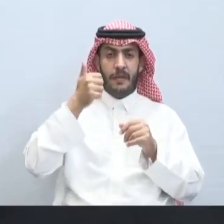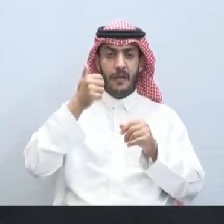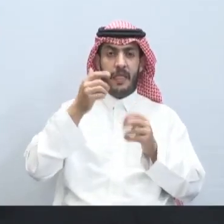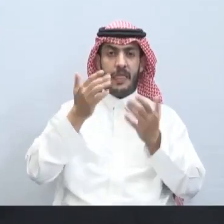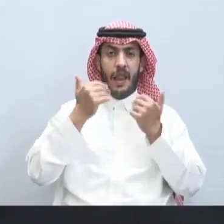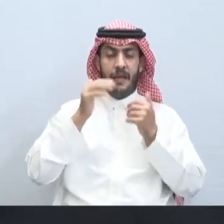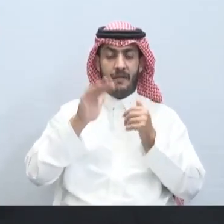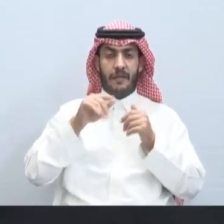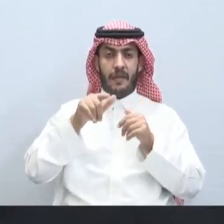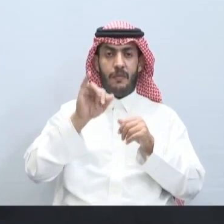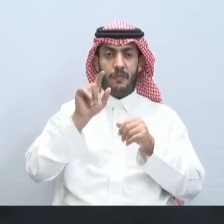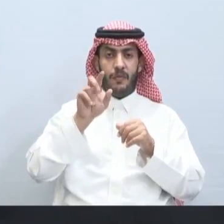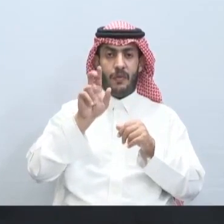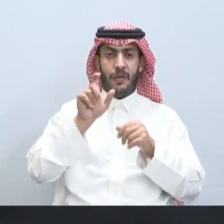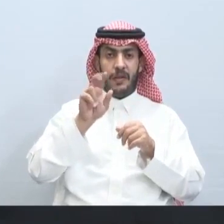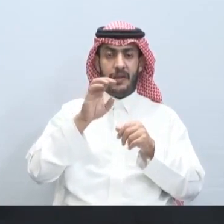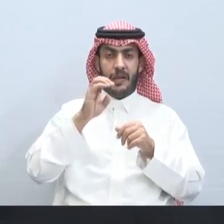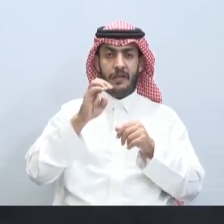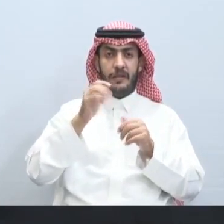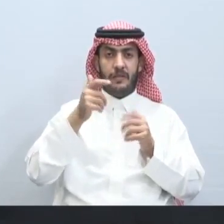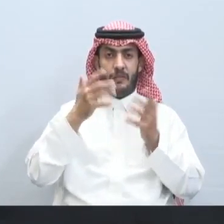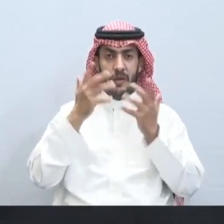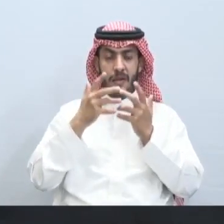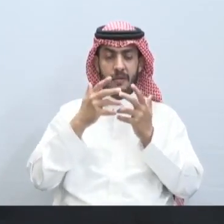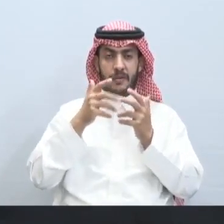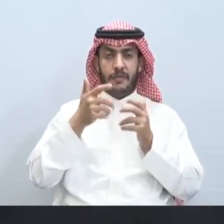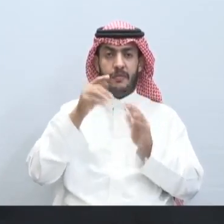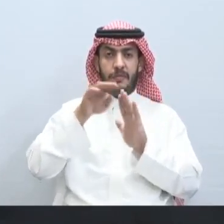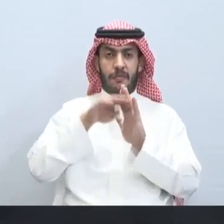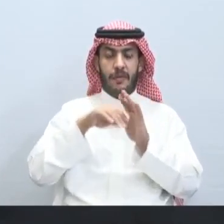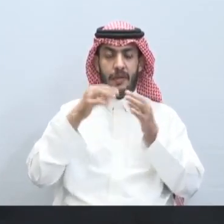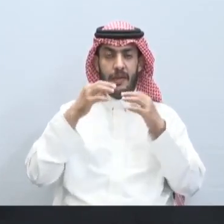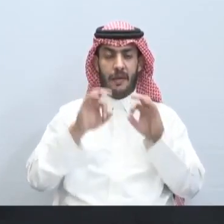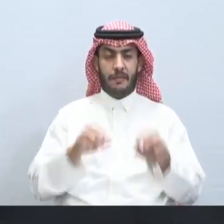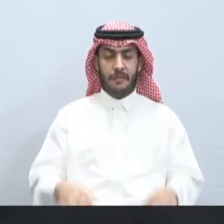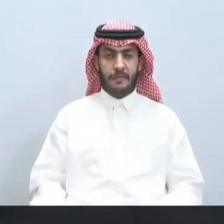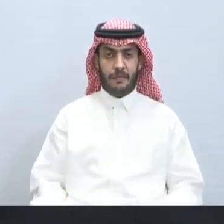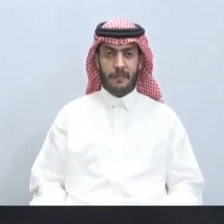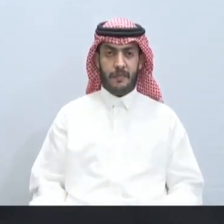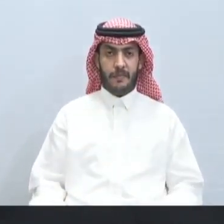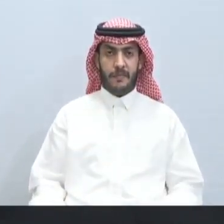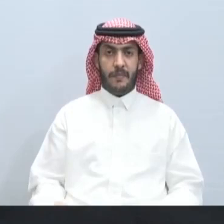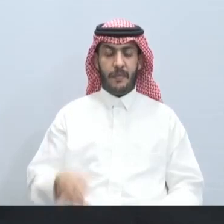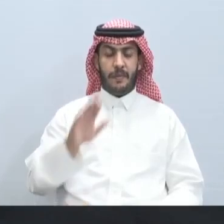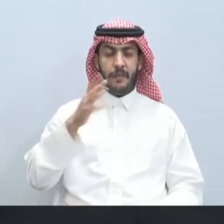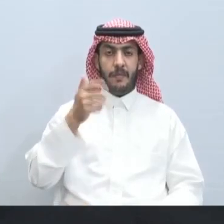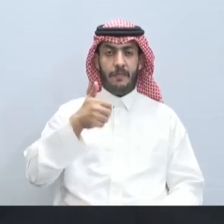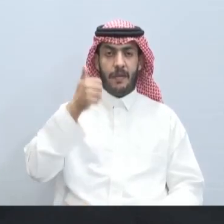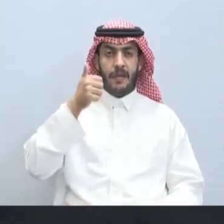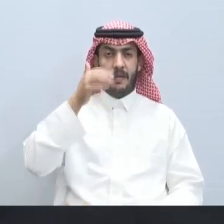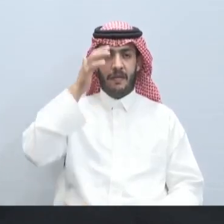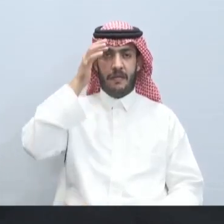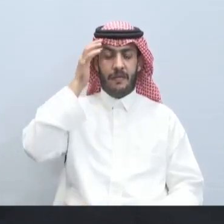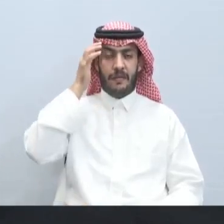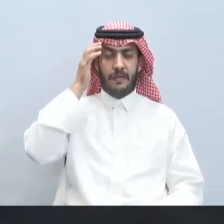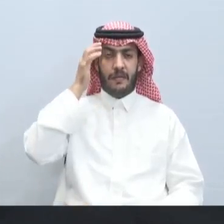طلب على هذا المنتج هل الاسعار مناسبه هل هذا المجتمع يستهدف هذه المنتجات بعد ذلك استطيع تحديد هل هنالك